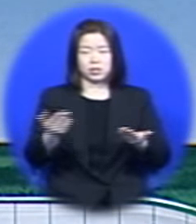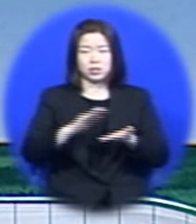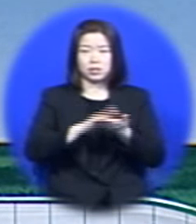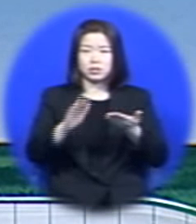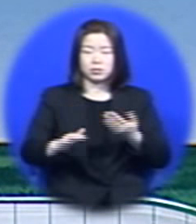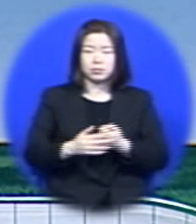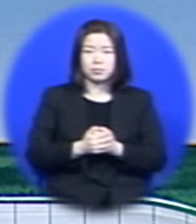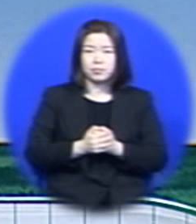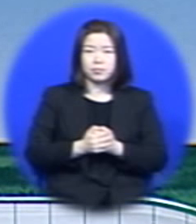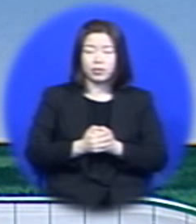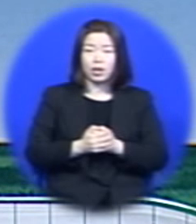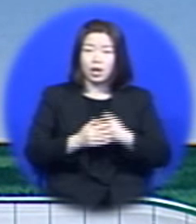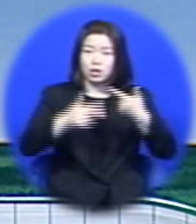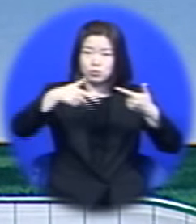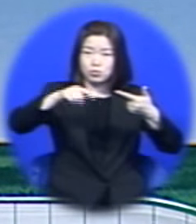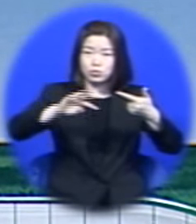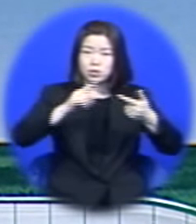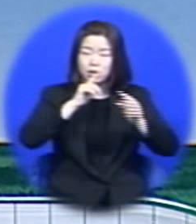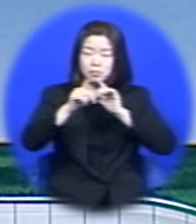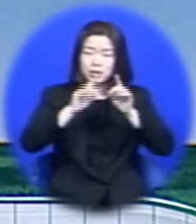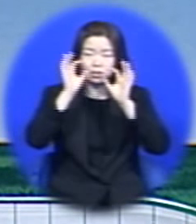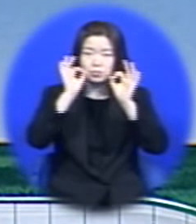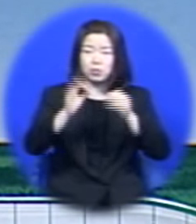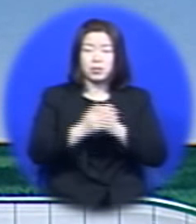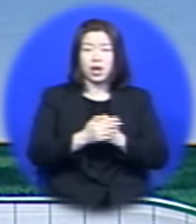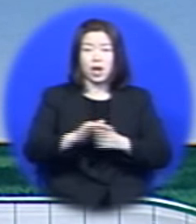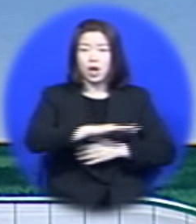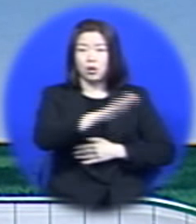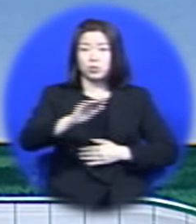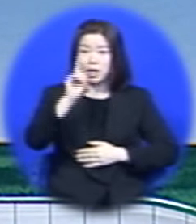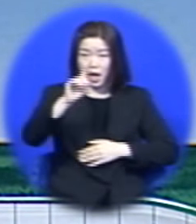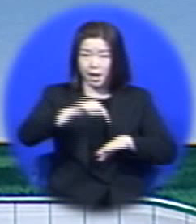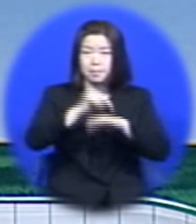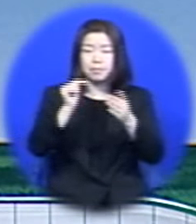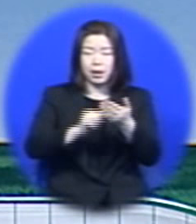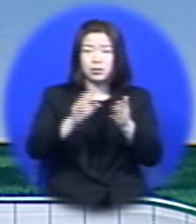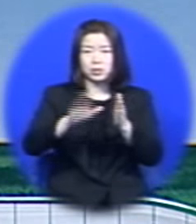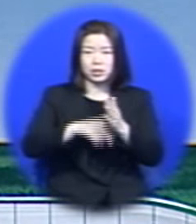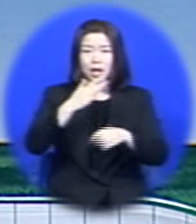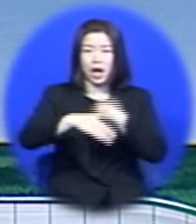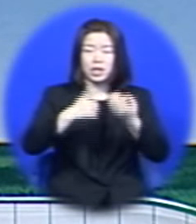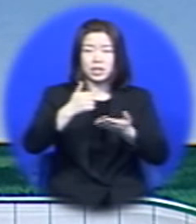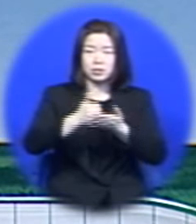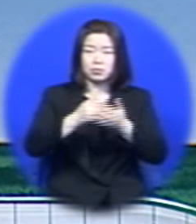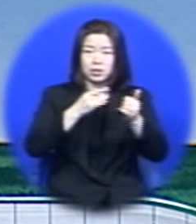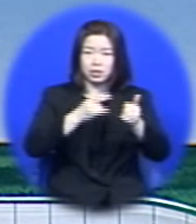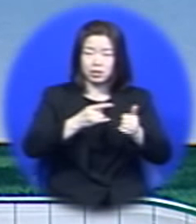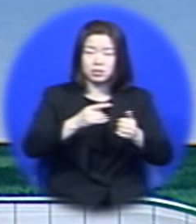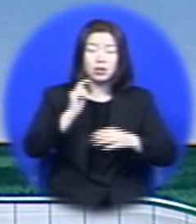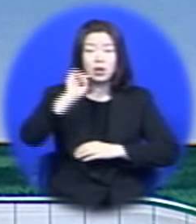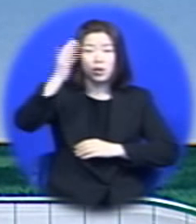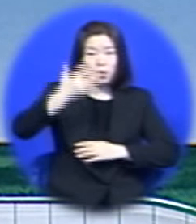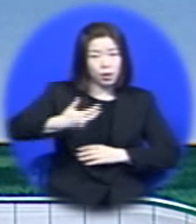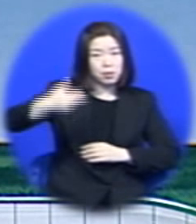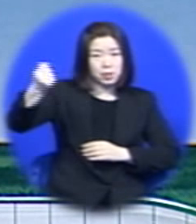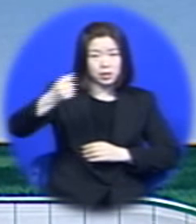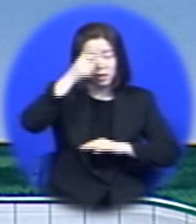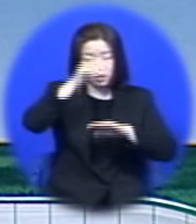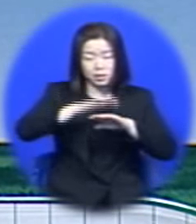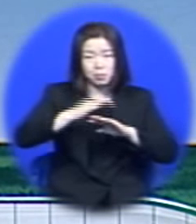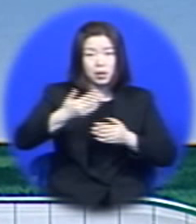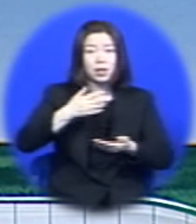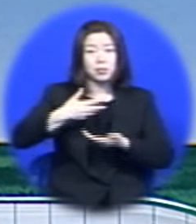거죠. 6절 말씀해 보면 우리가 한 마음일 때만 하나님께서 영광을 받으신다. 그 예배를 받으신다는